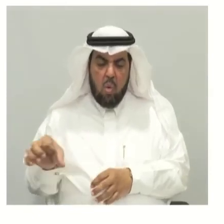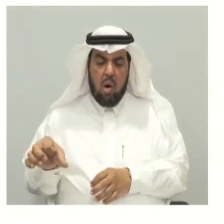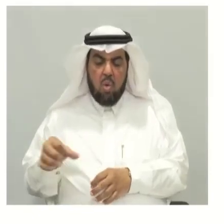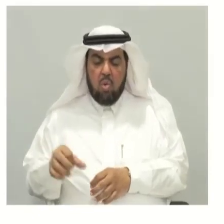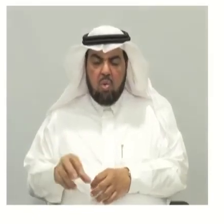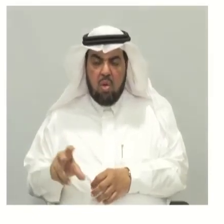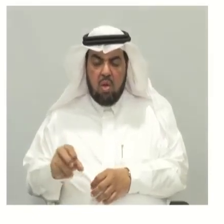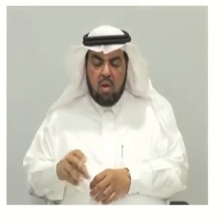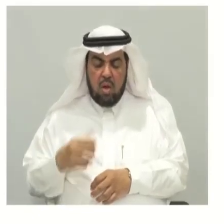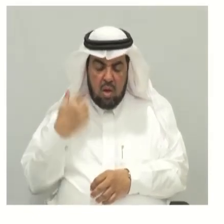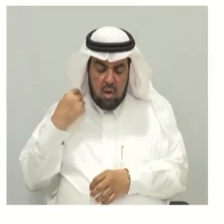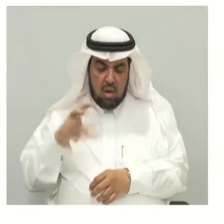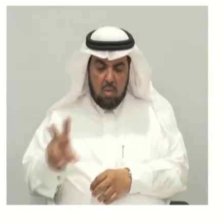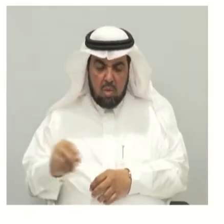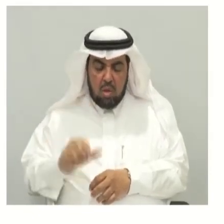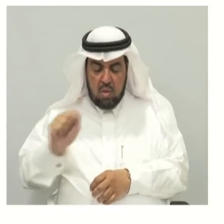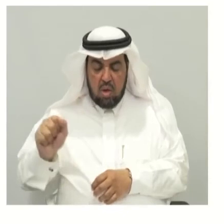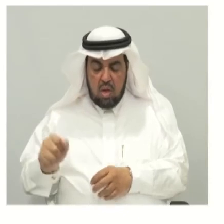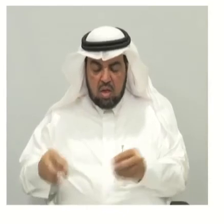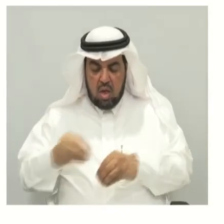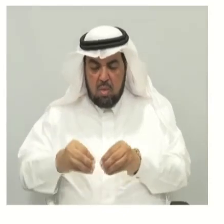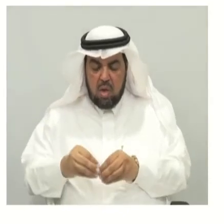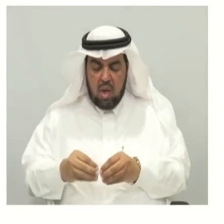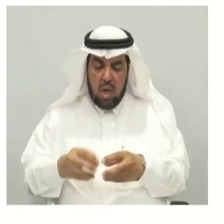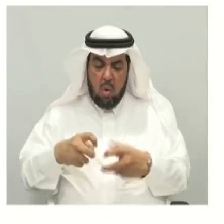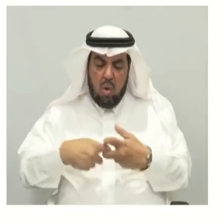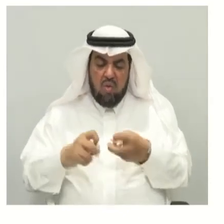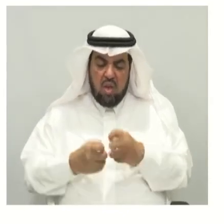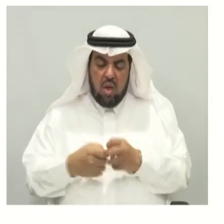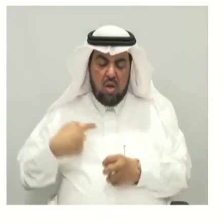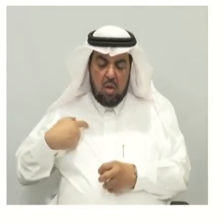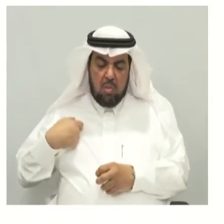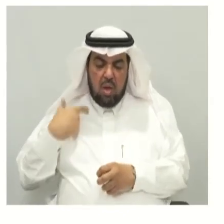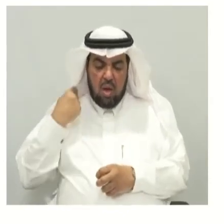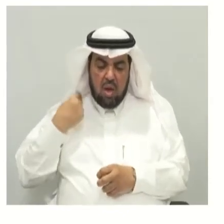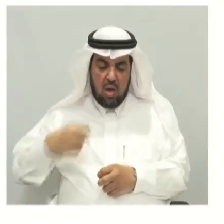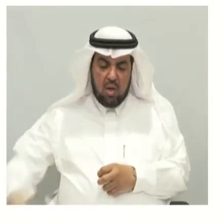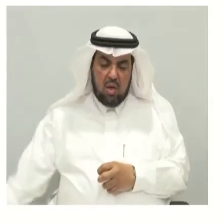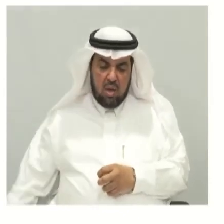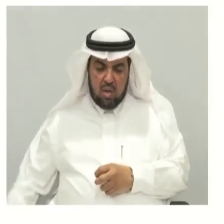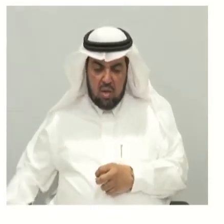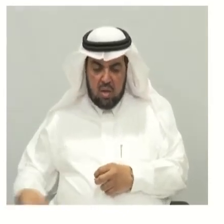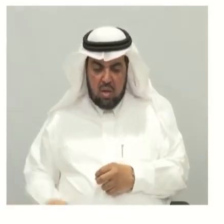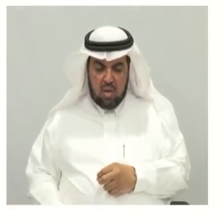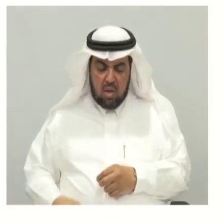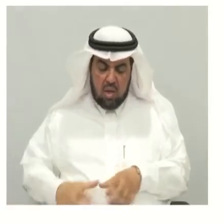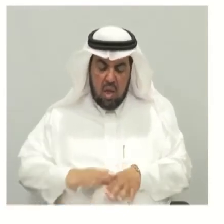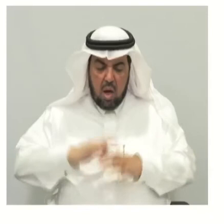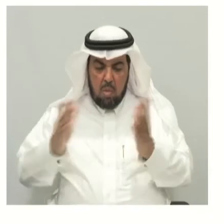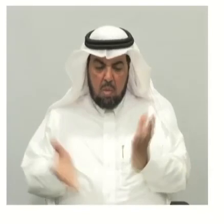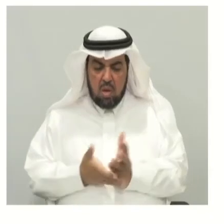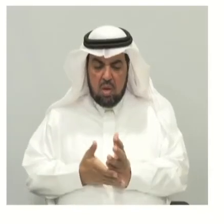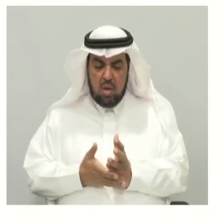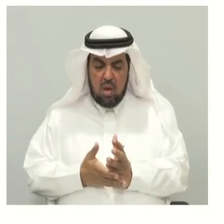العناصر المتشابهة في الخصائص الكيميائية والفيزيائية، ما الذي أطلق عليها؟ أطلق عليها المجموعة اللي